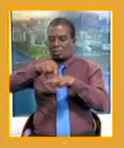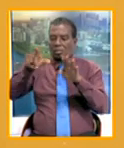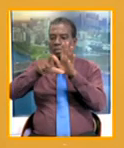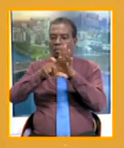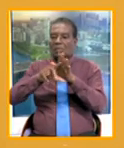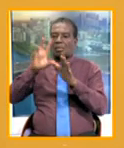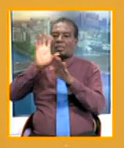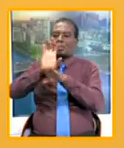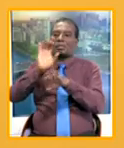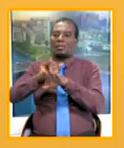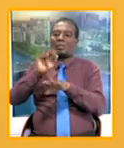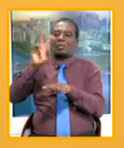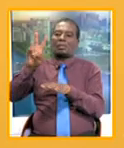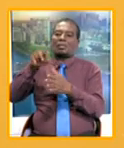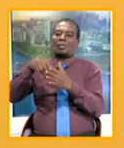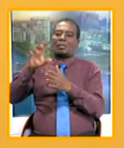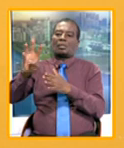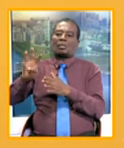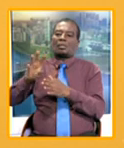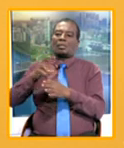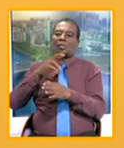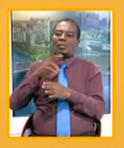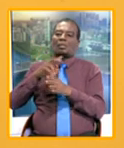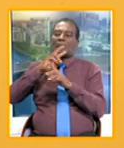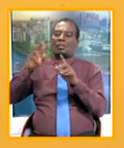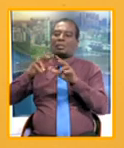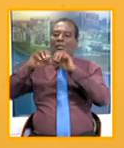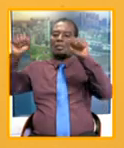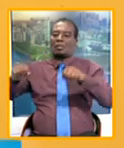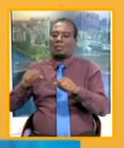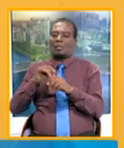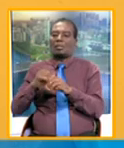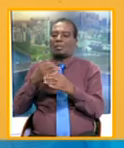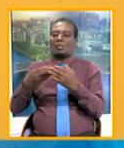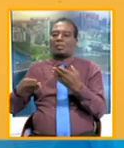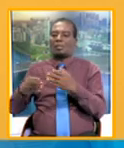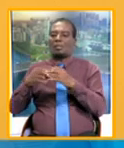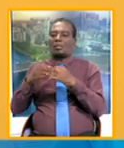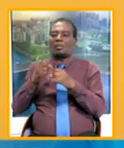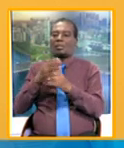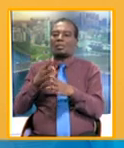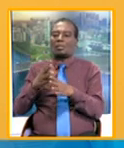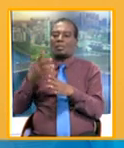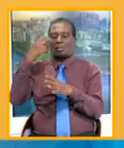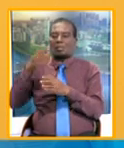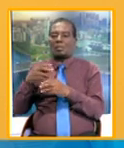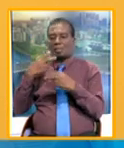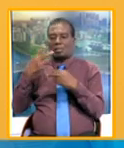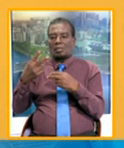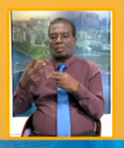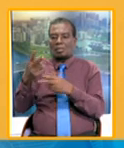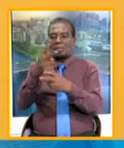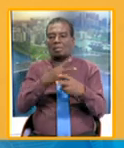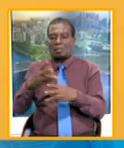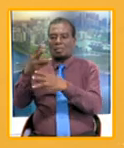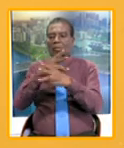Côte d'Ivoire 2040. La veille stratégique est un instrument déterminant pour suivre les évolutions futures de la Côte